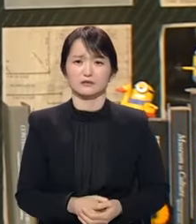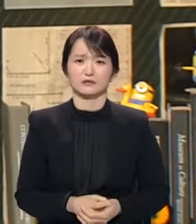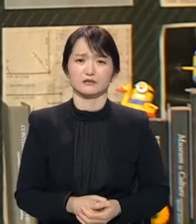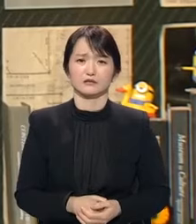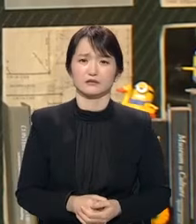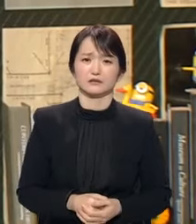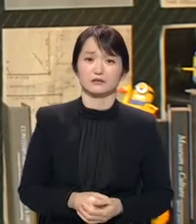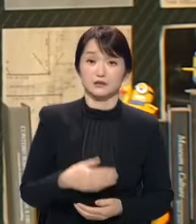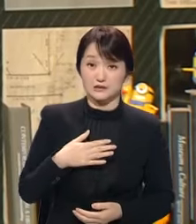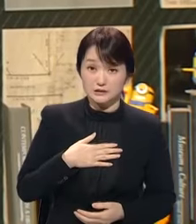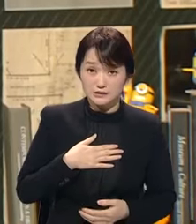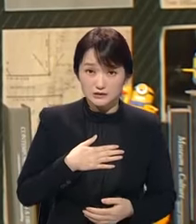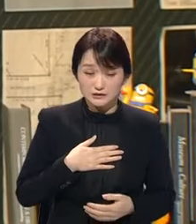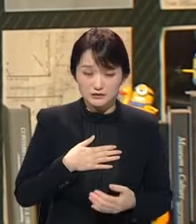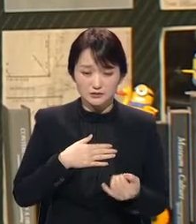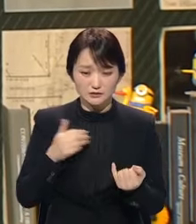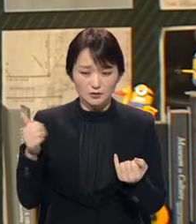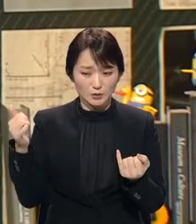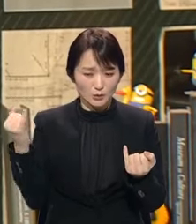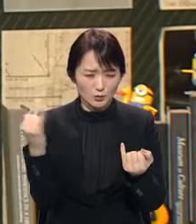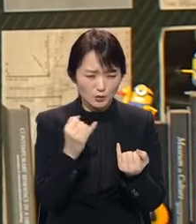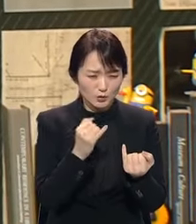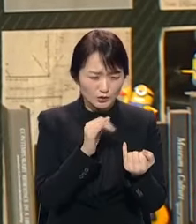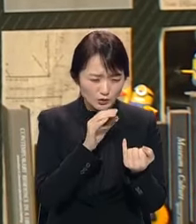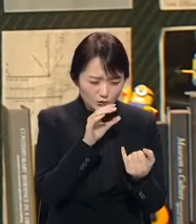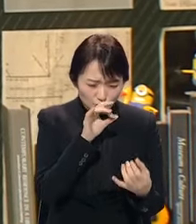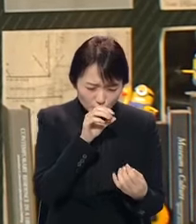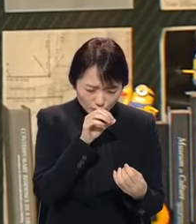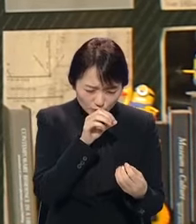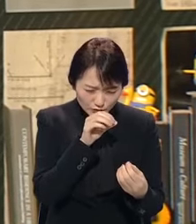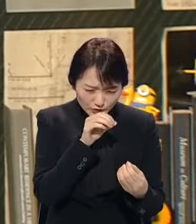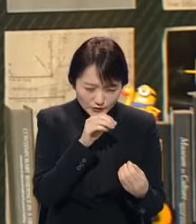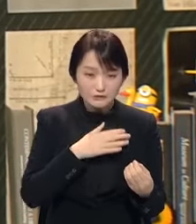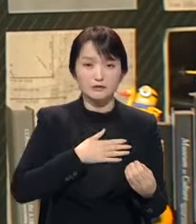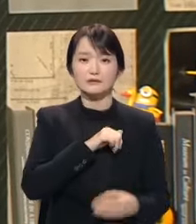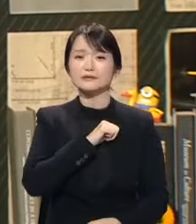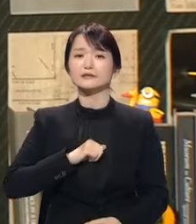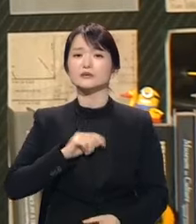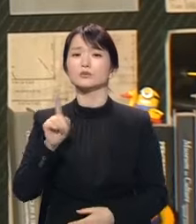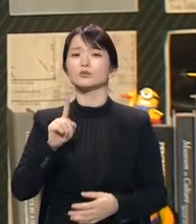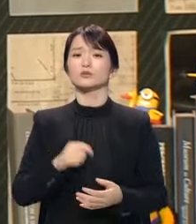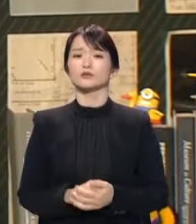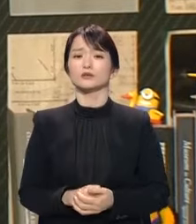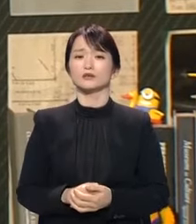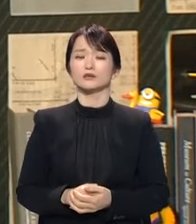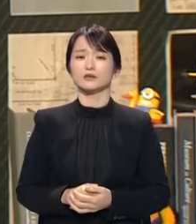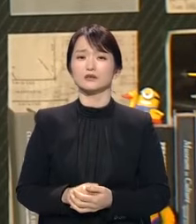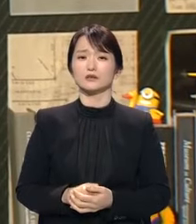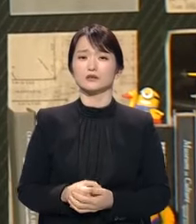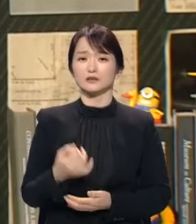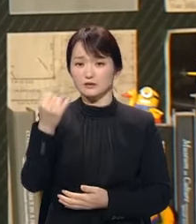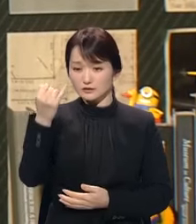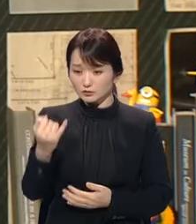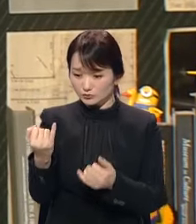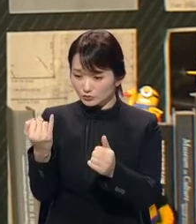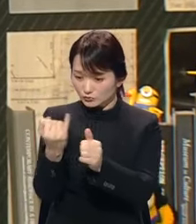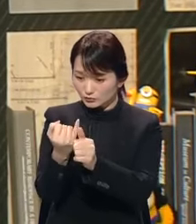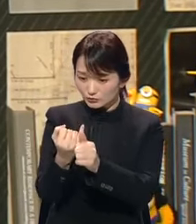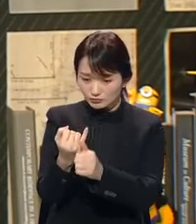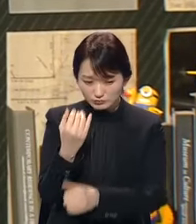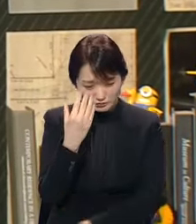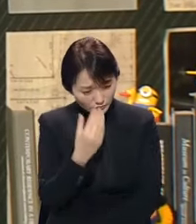양보해서 저한테 석석석석 이렇게 얘기해도 저는 그나마 좀 참겠는데 아니 어쩜 신혼 부부인데서까지